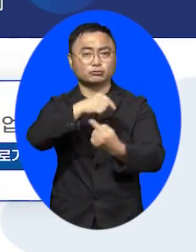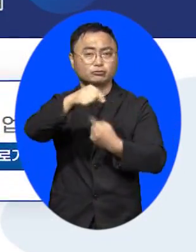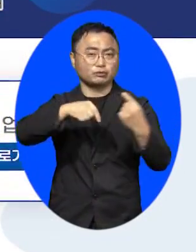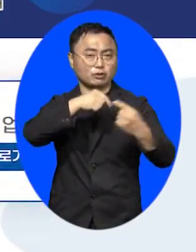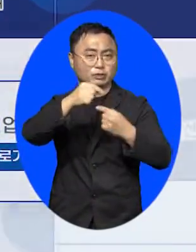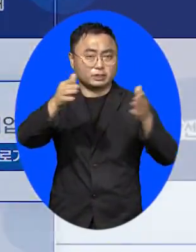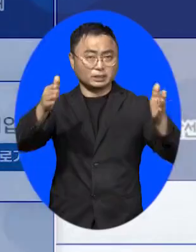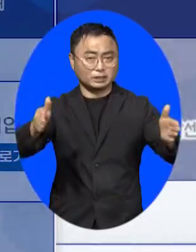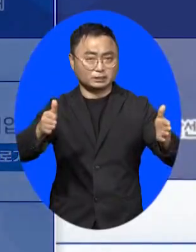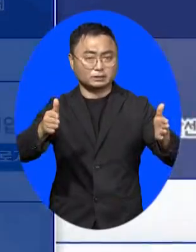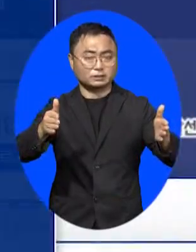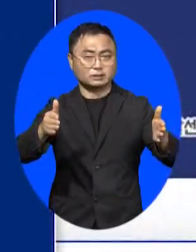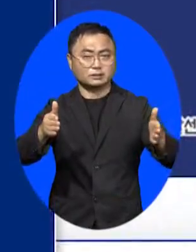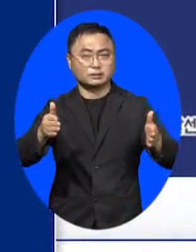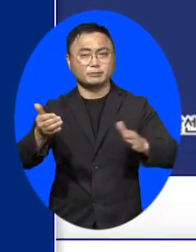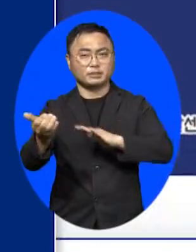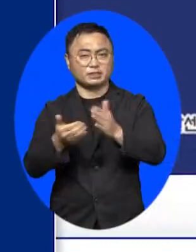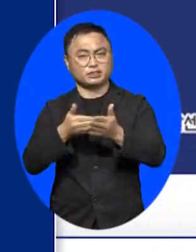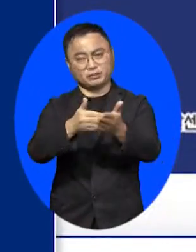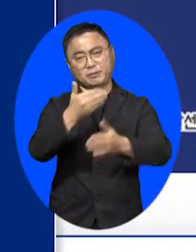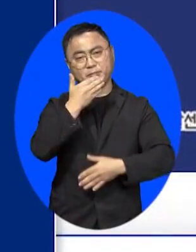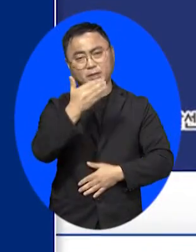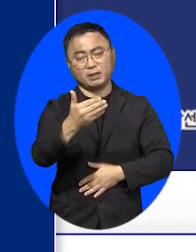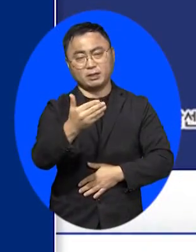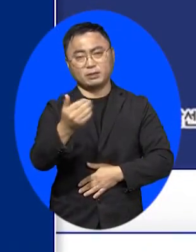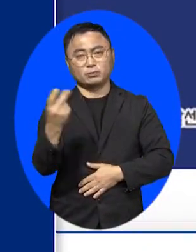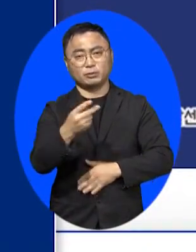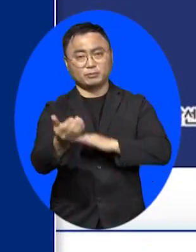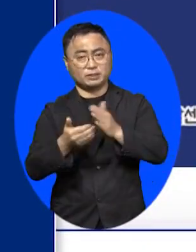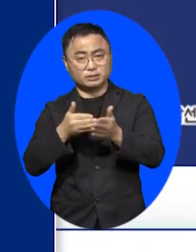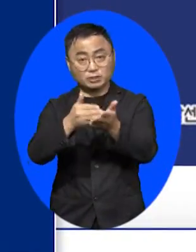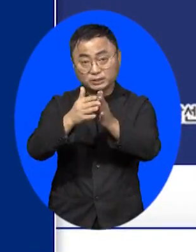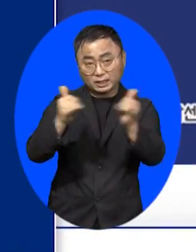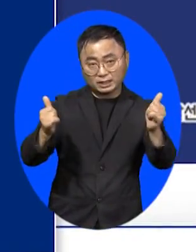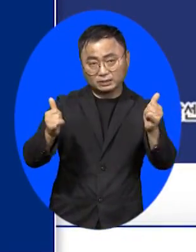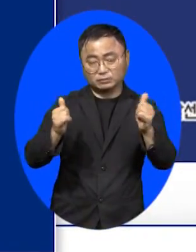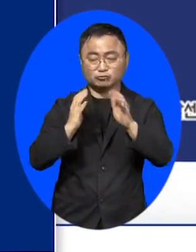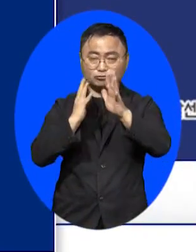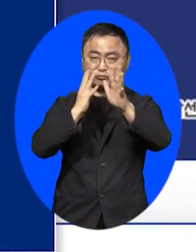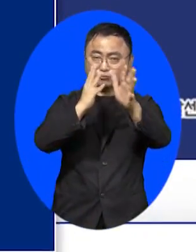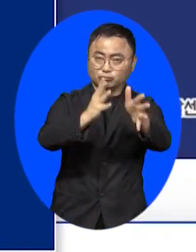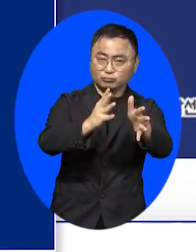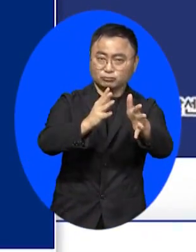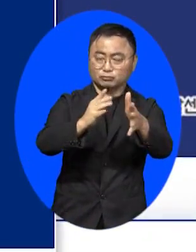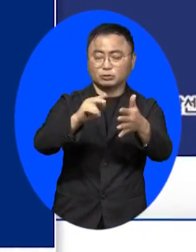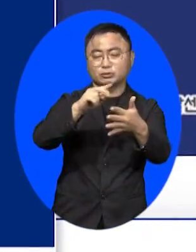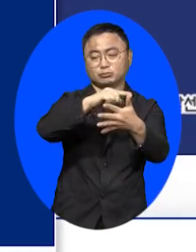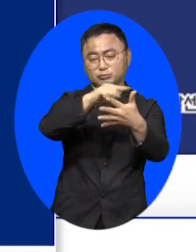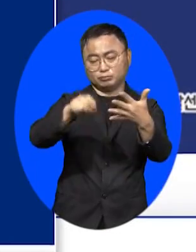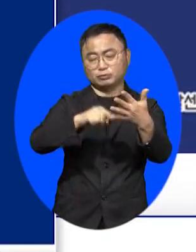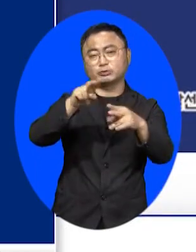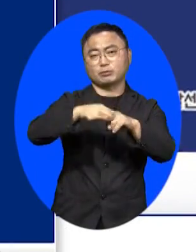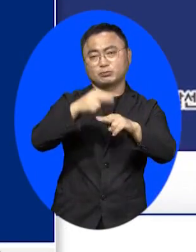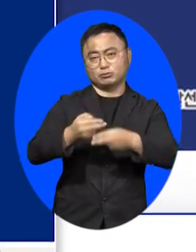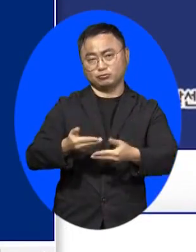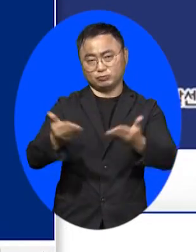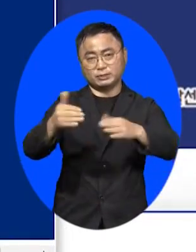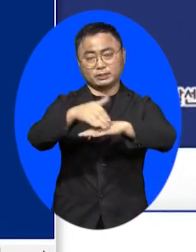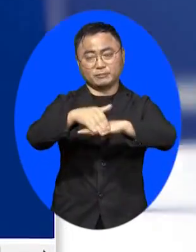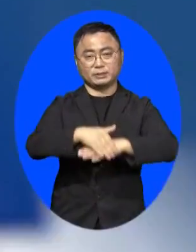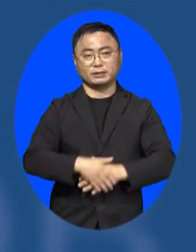기간에는 구직자 사전 신청이 가능하며 사전 신청자 에게는 선착순 소정의 상품이 지급될